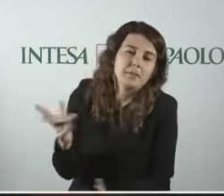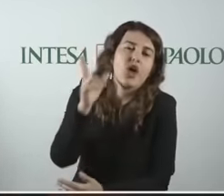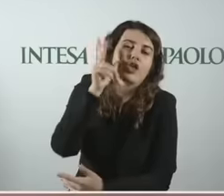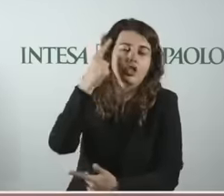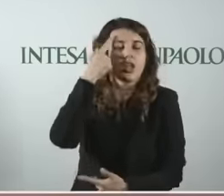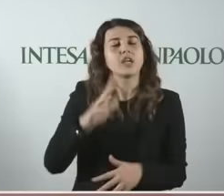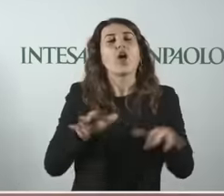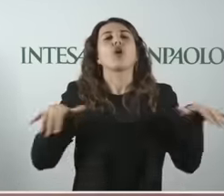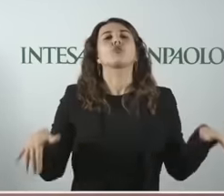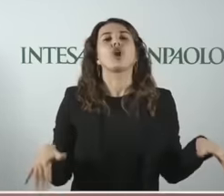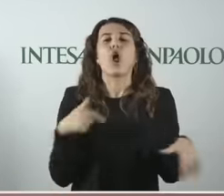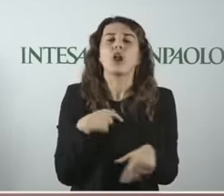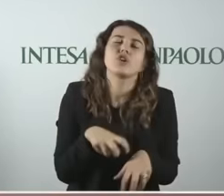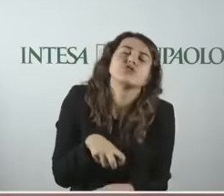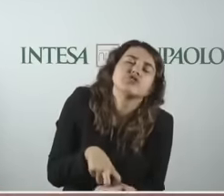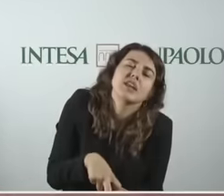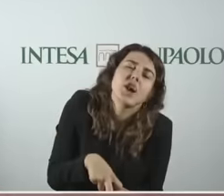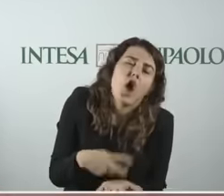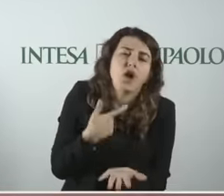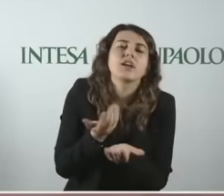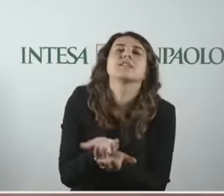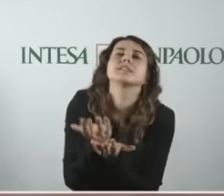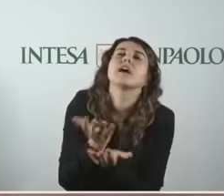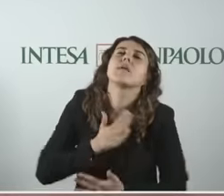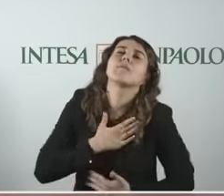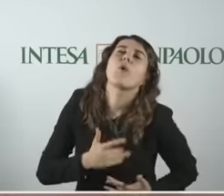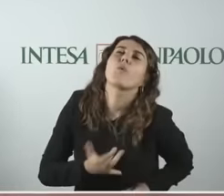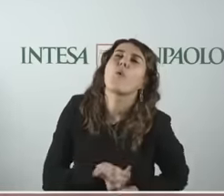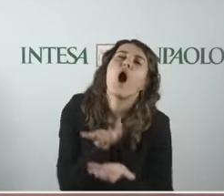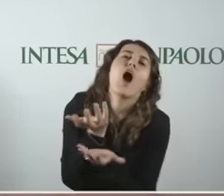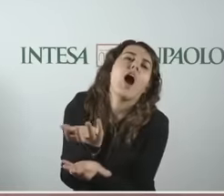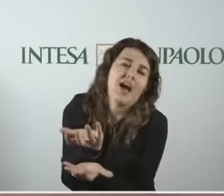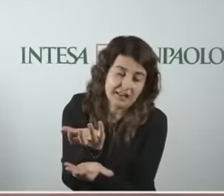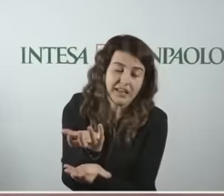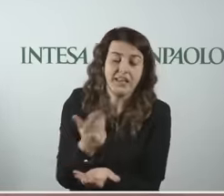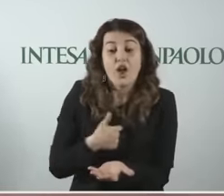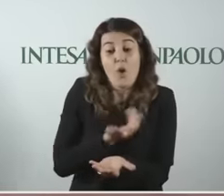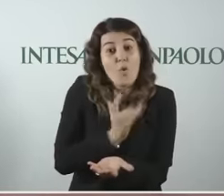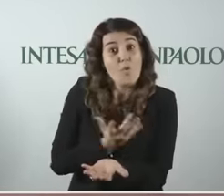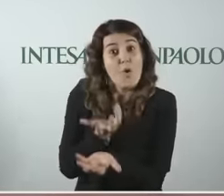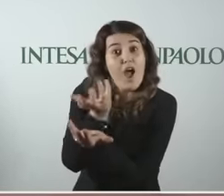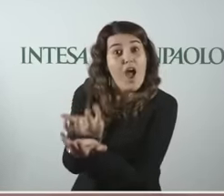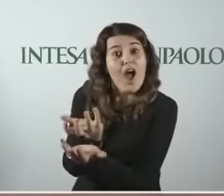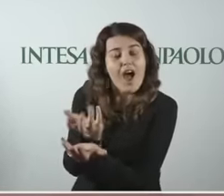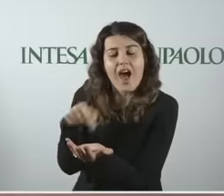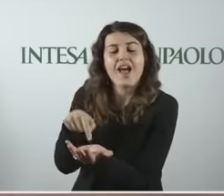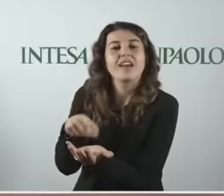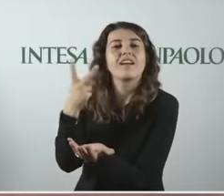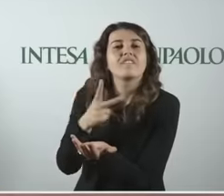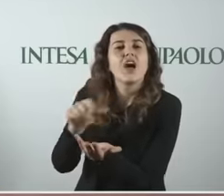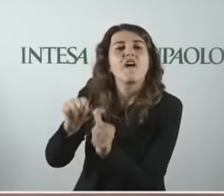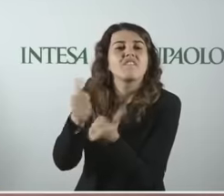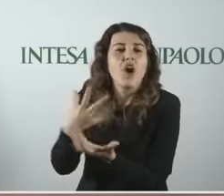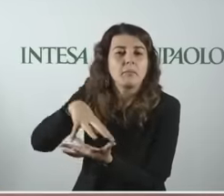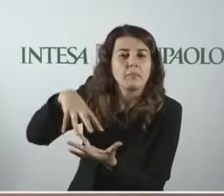e lui è l' in ginocchio sotto di lei e le porge il proprio cuore e questo cuore grosso modo è a forma di